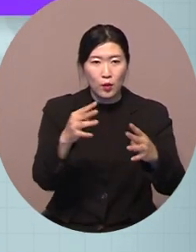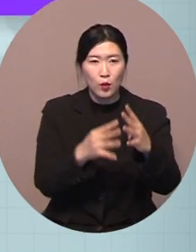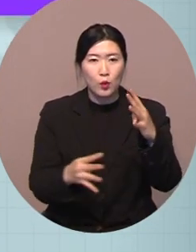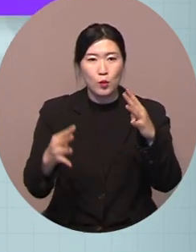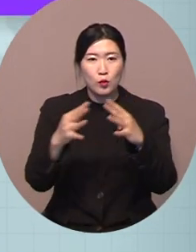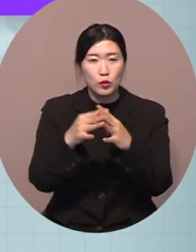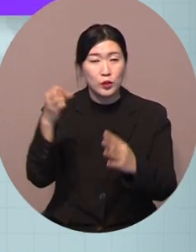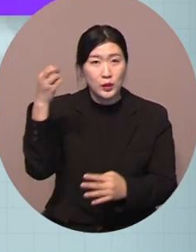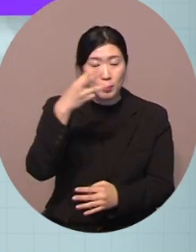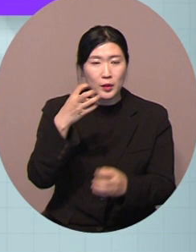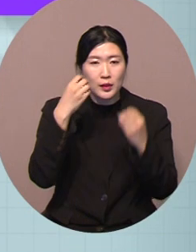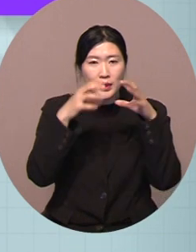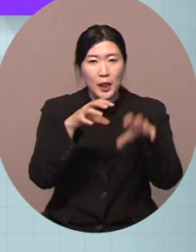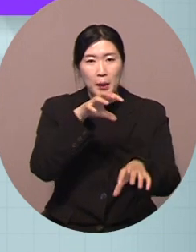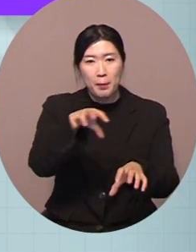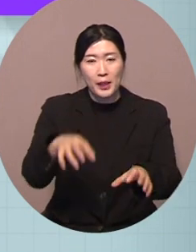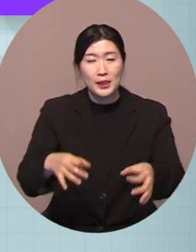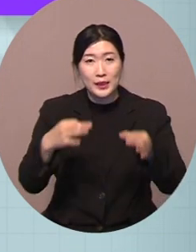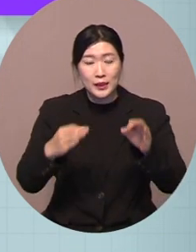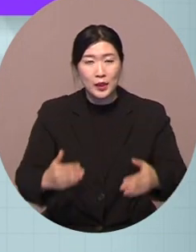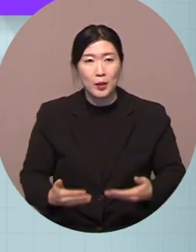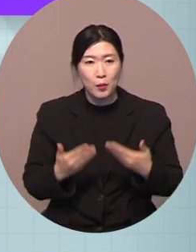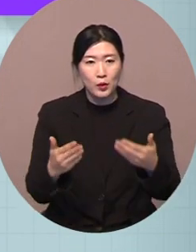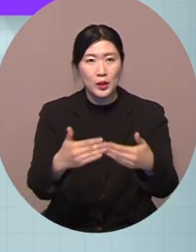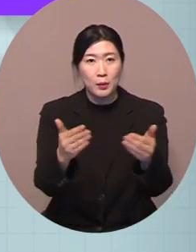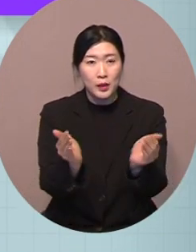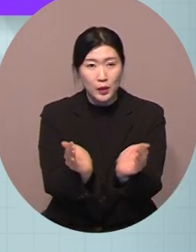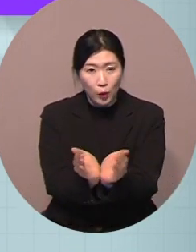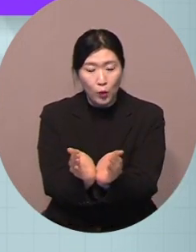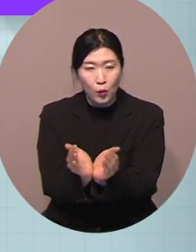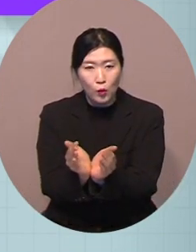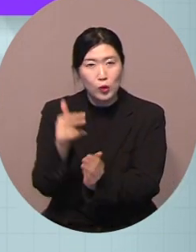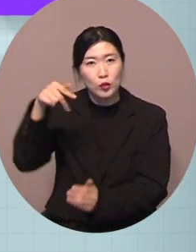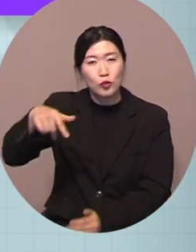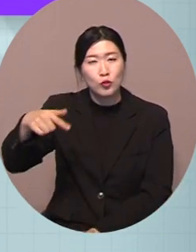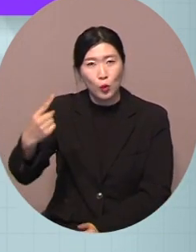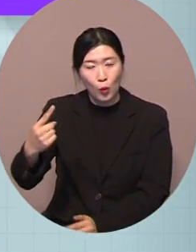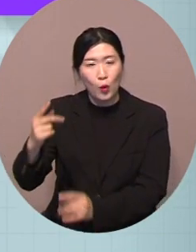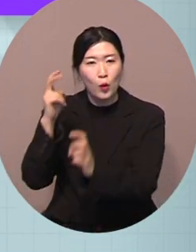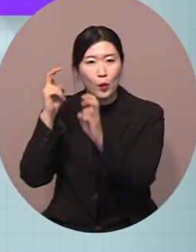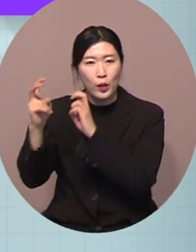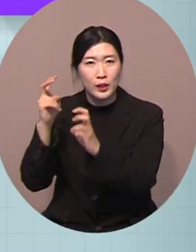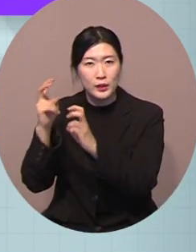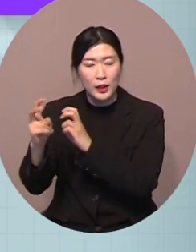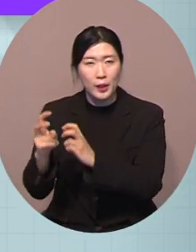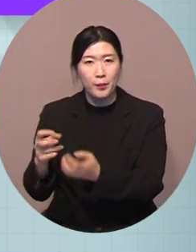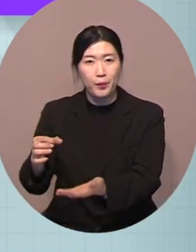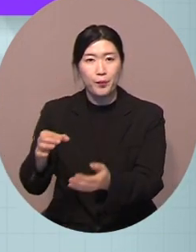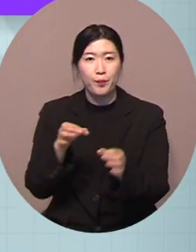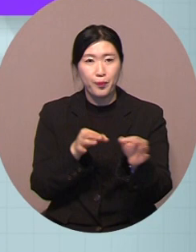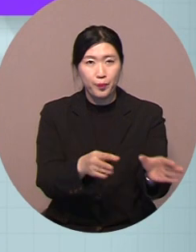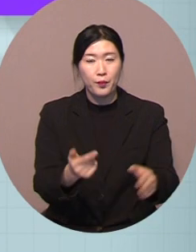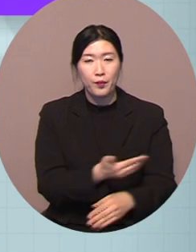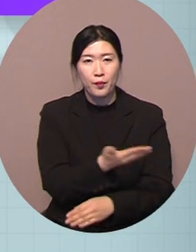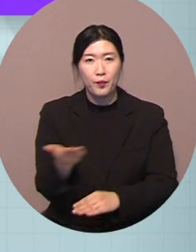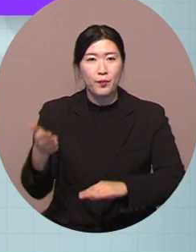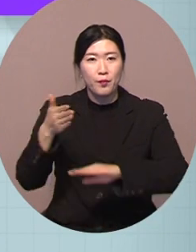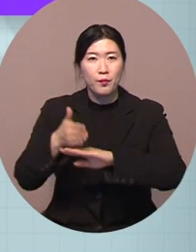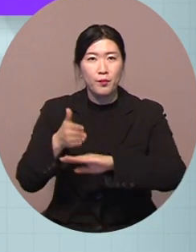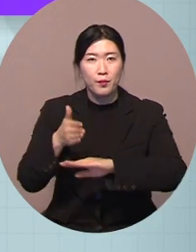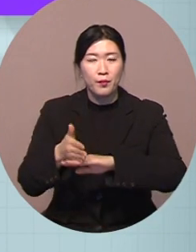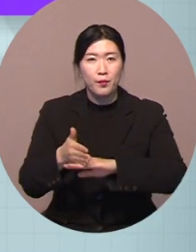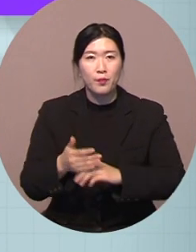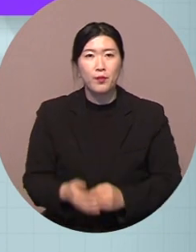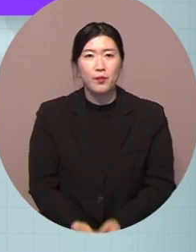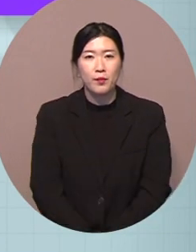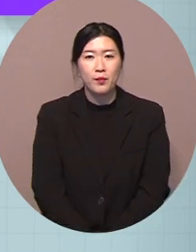원 공주 삼성 세마 금고 봉사회 1동 100만 원 준우 램핑 200만 원을 보내주셨습니다 성금을 보내주신 분들께